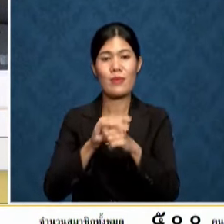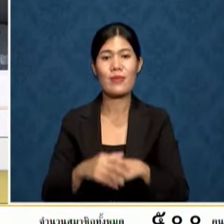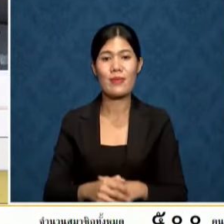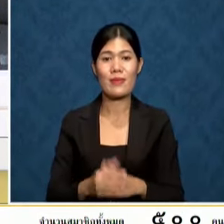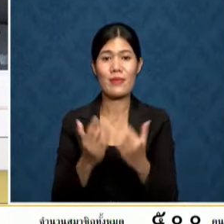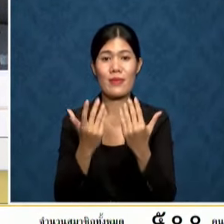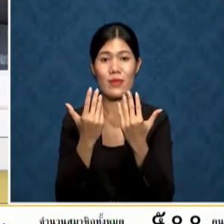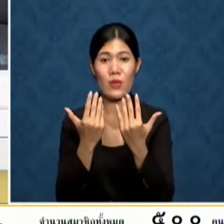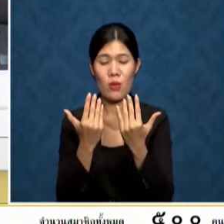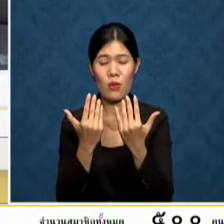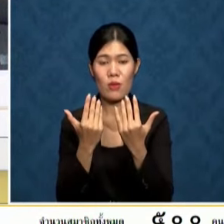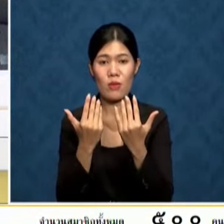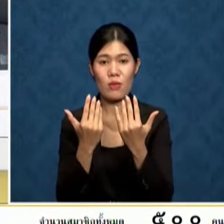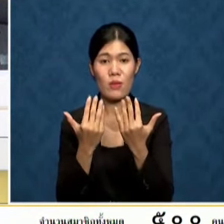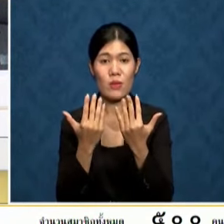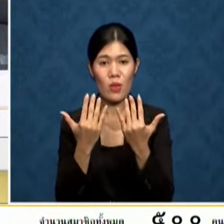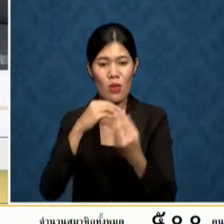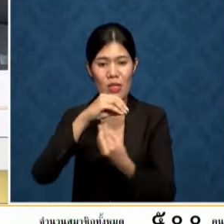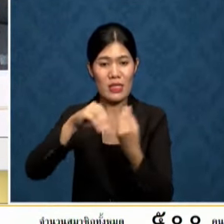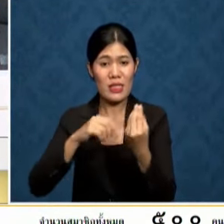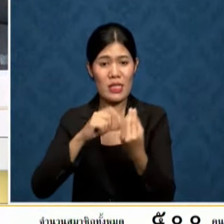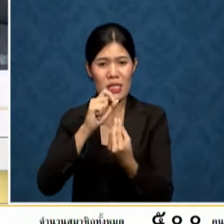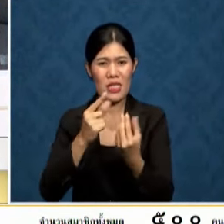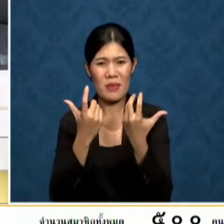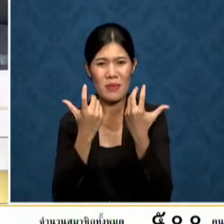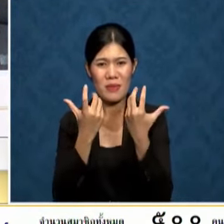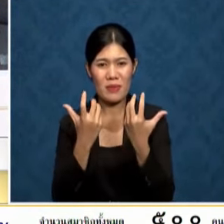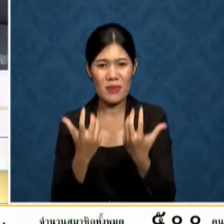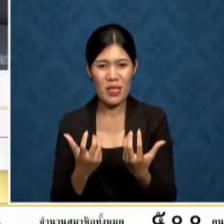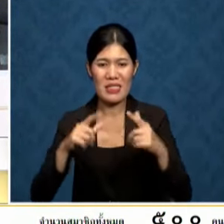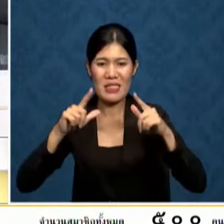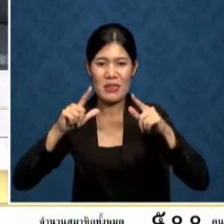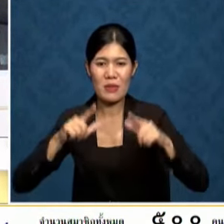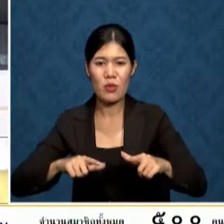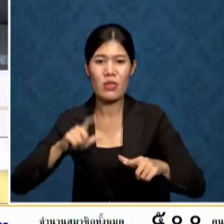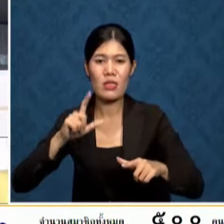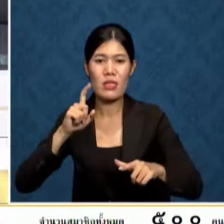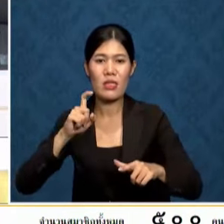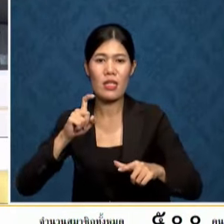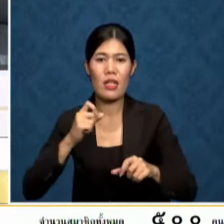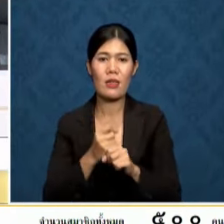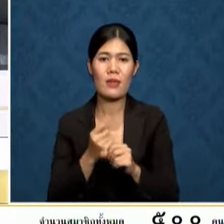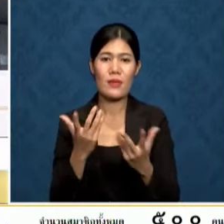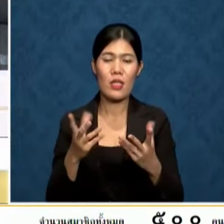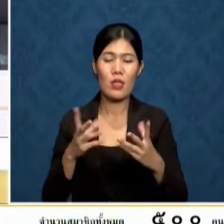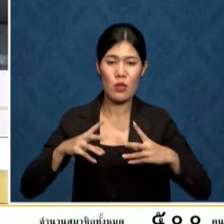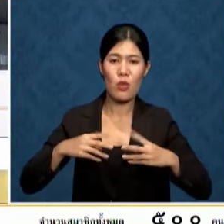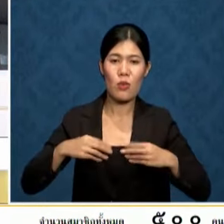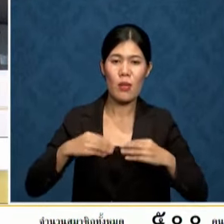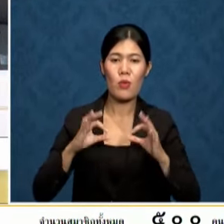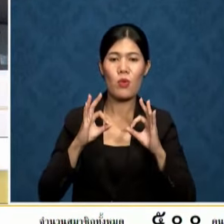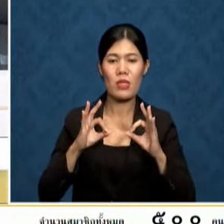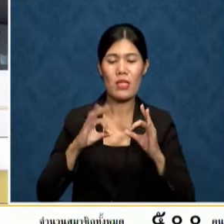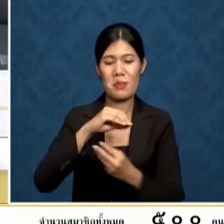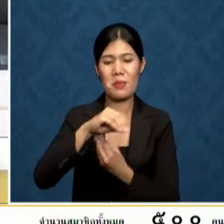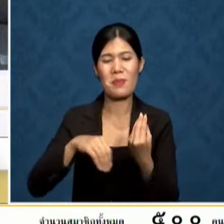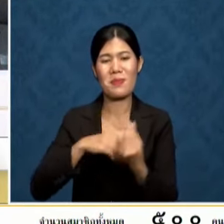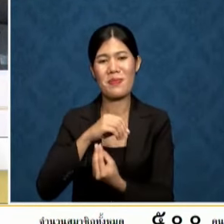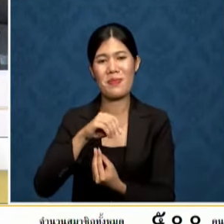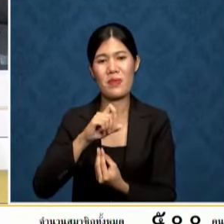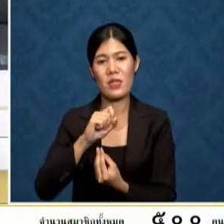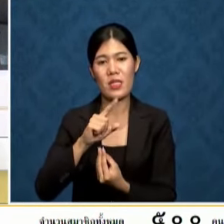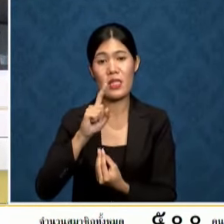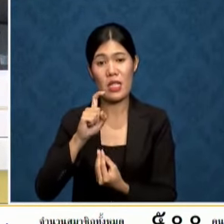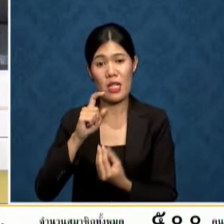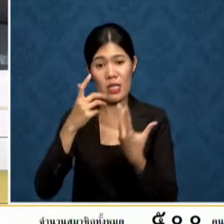รอให้เศรษฐกิจมันหนักไปกว่านี้จนกระทั่งถึงจุดที่ท่านยอมรับแล้วก็บอกว่าเออวันนี้วิกฤตแล้วแล้ว